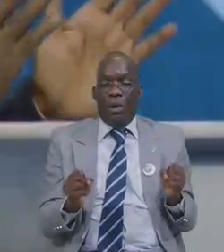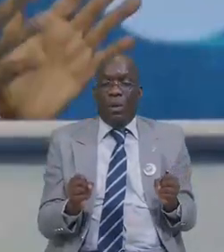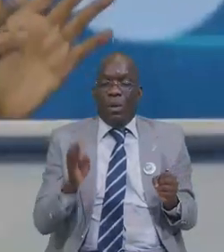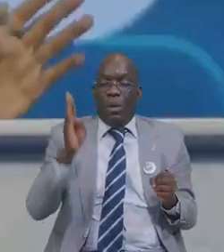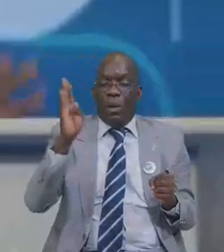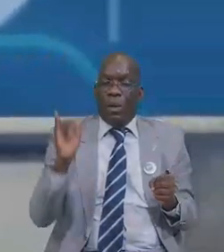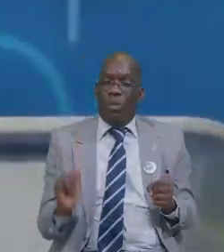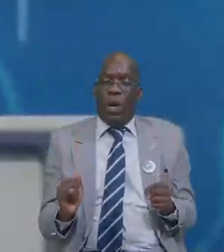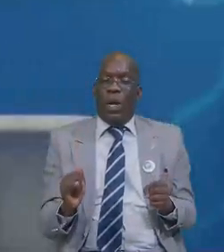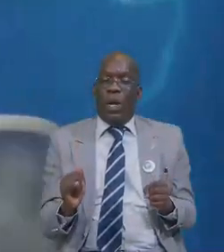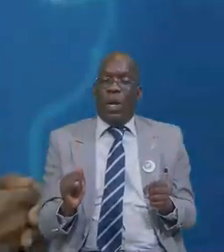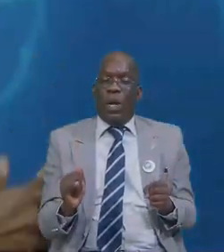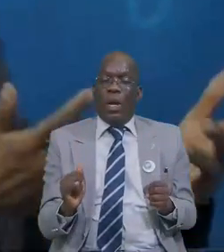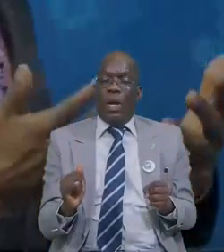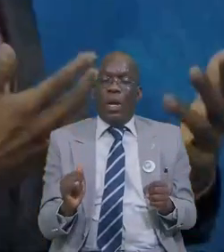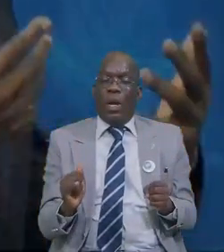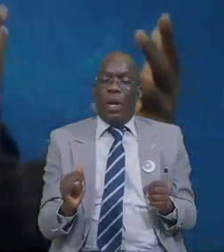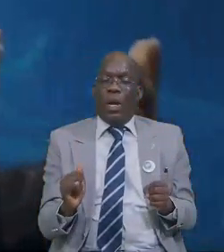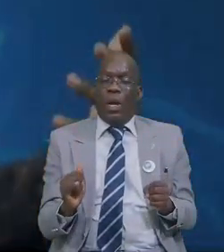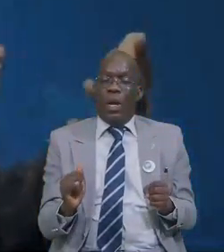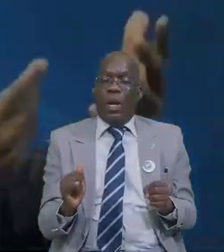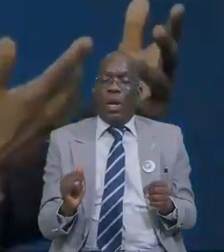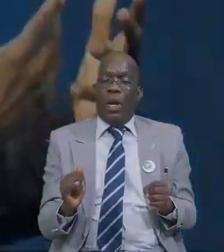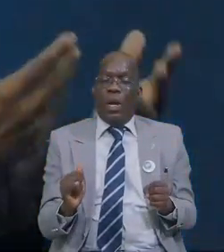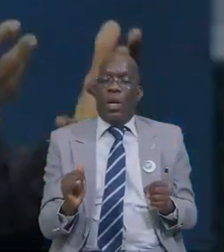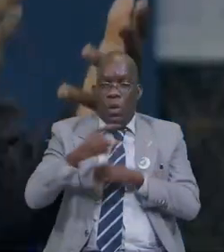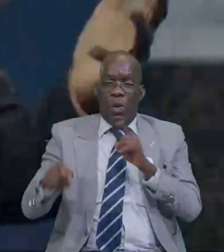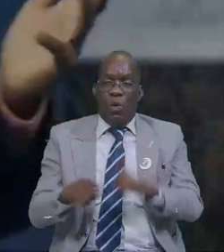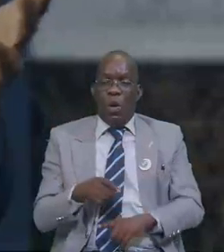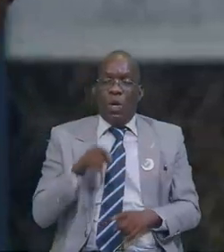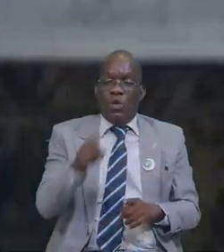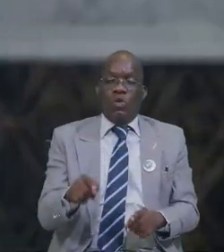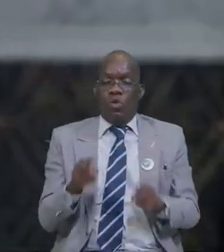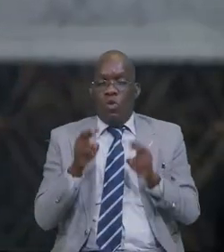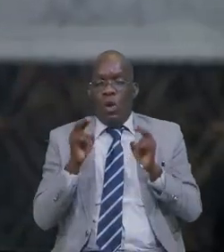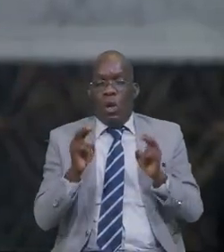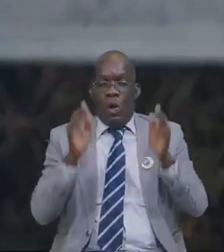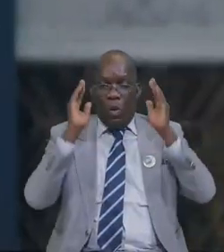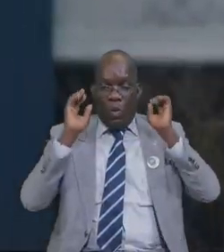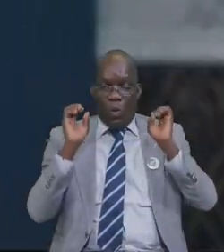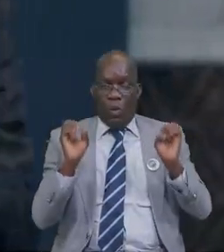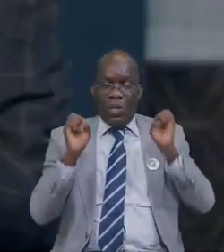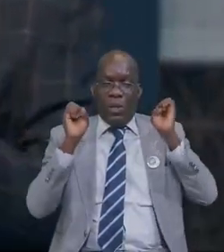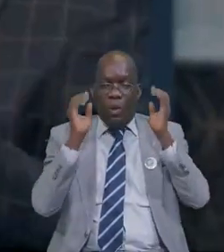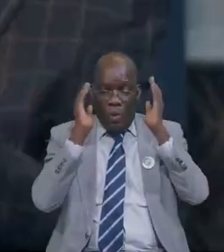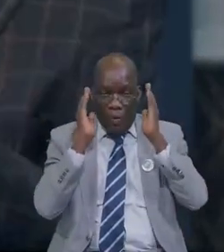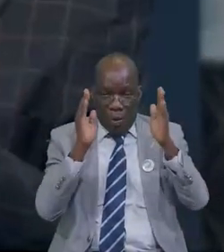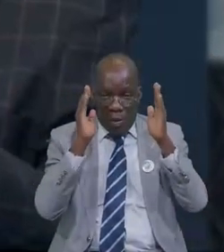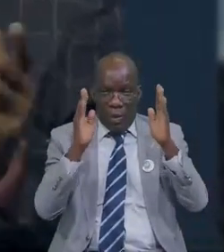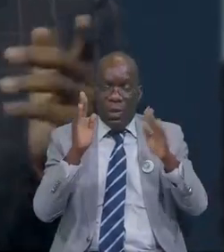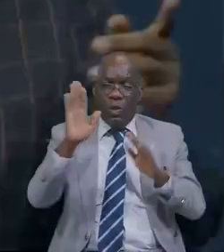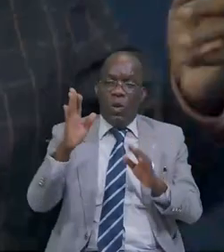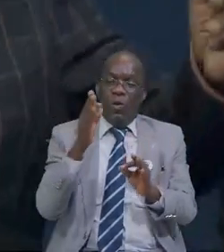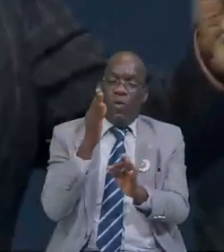guérison par la foi concentrée. Quand tu concentres ta foi sur Christ, tu